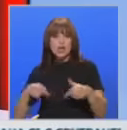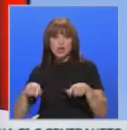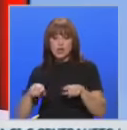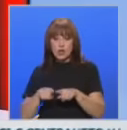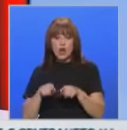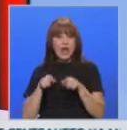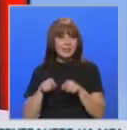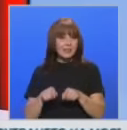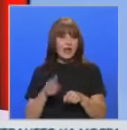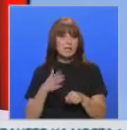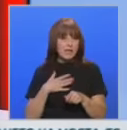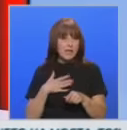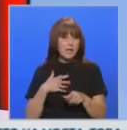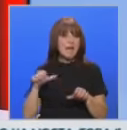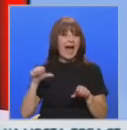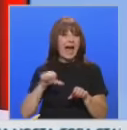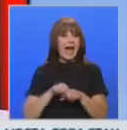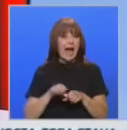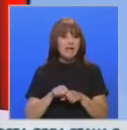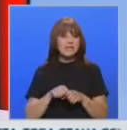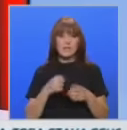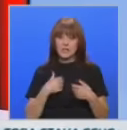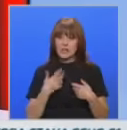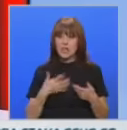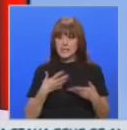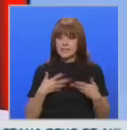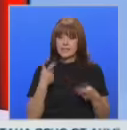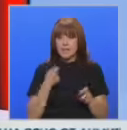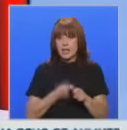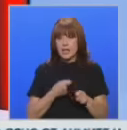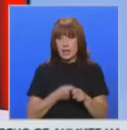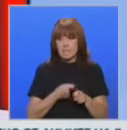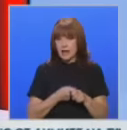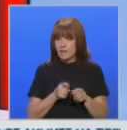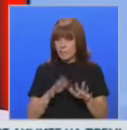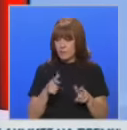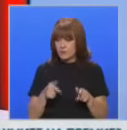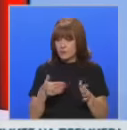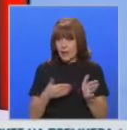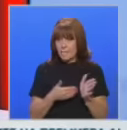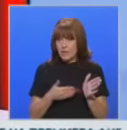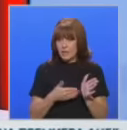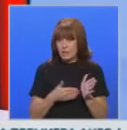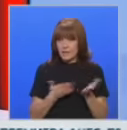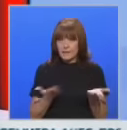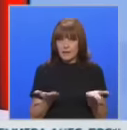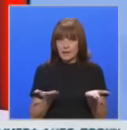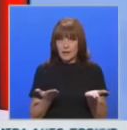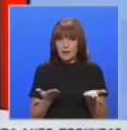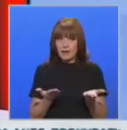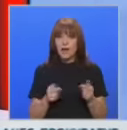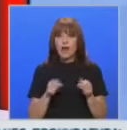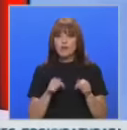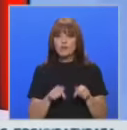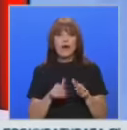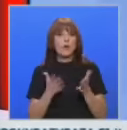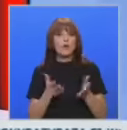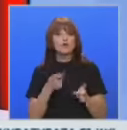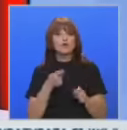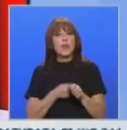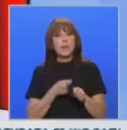и находищата на газ, които ние бихме искали да разработваме. Дали пък това не е причина да се намира там? Това, което ще направим